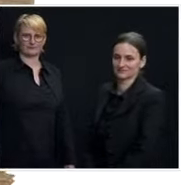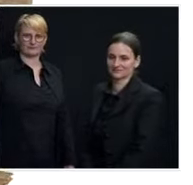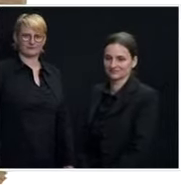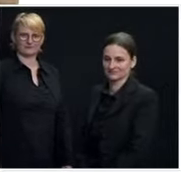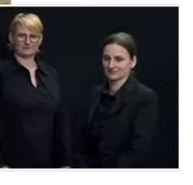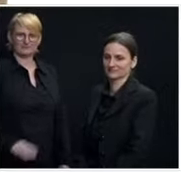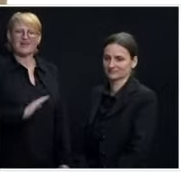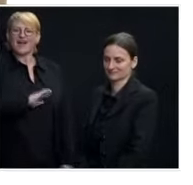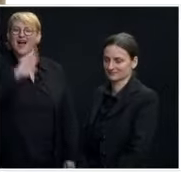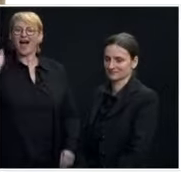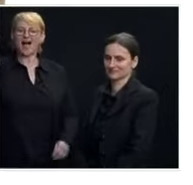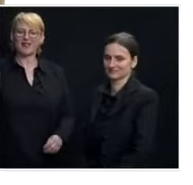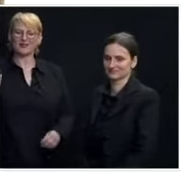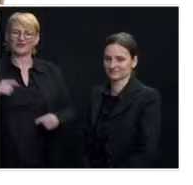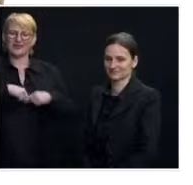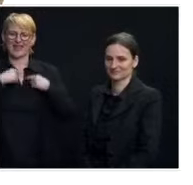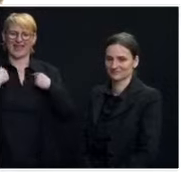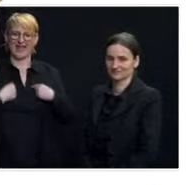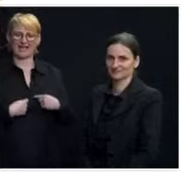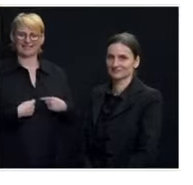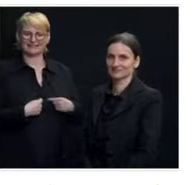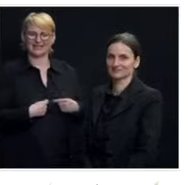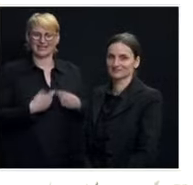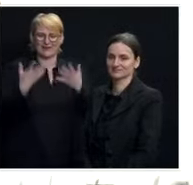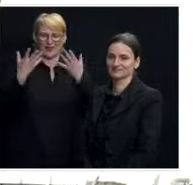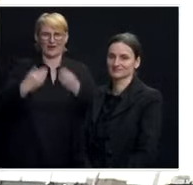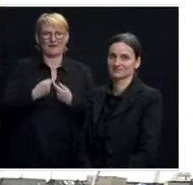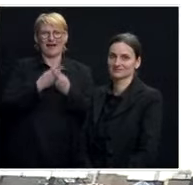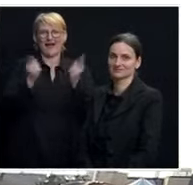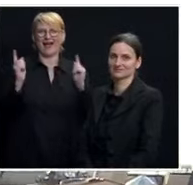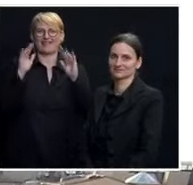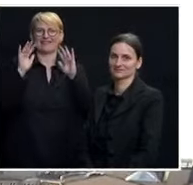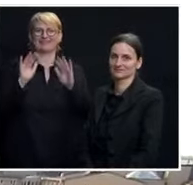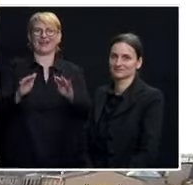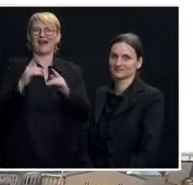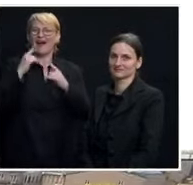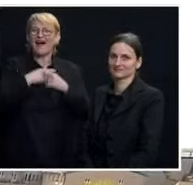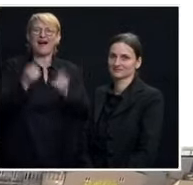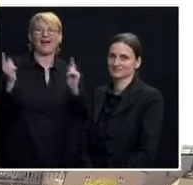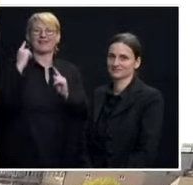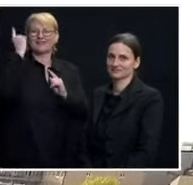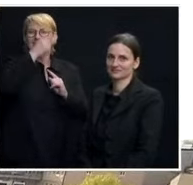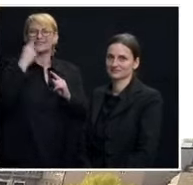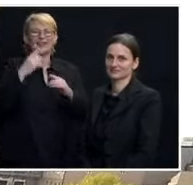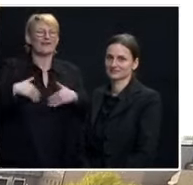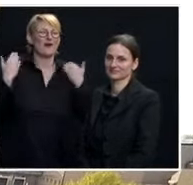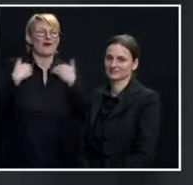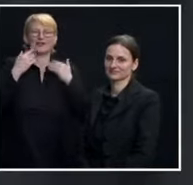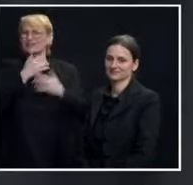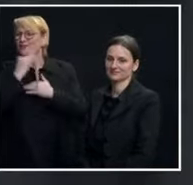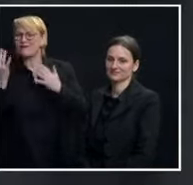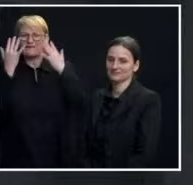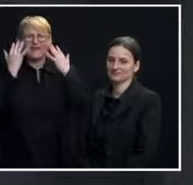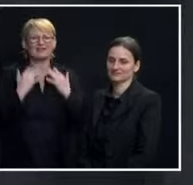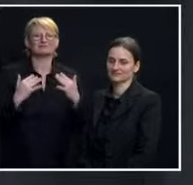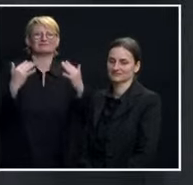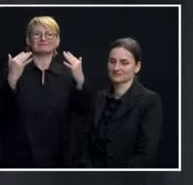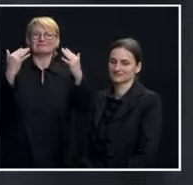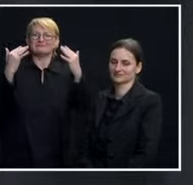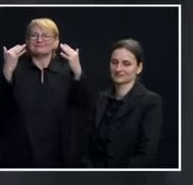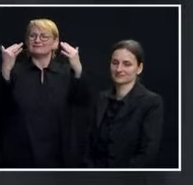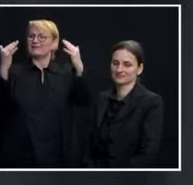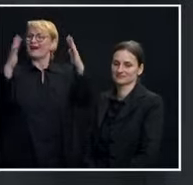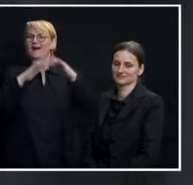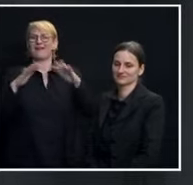Hallo und herzlich willkommen. Schön, dass Sie alle da sind. Ich freue mich so, alle Ihre Gesichter zu sehen. Ich freue mich, dass so viele von Ihnen